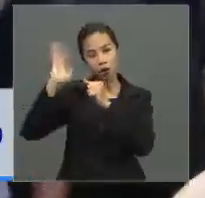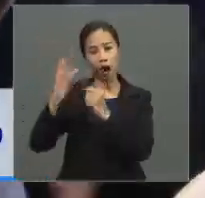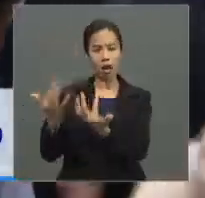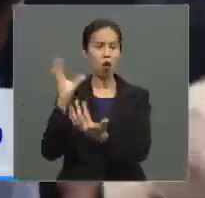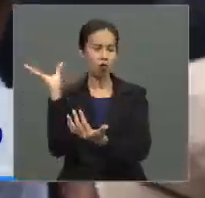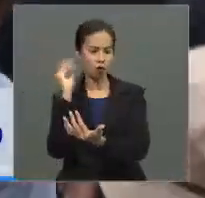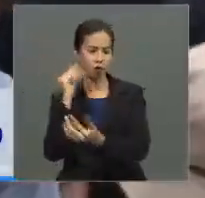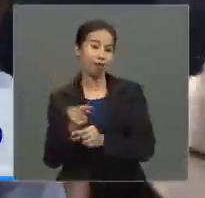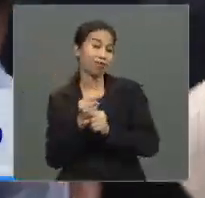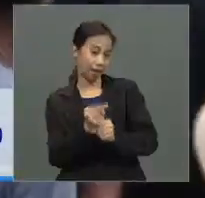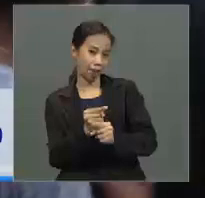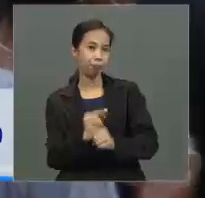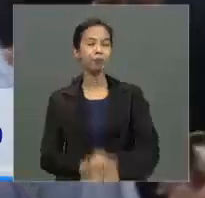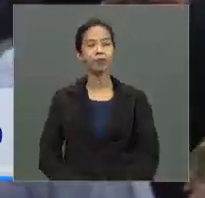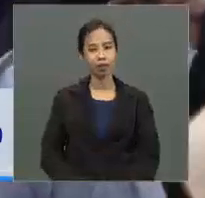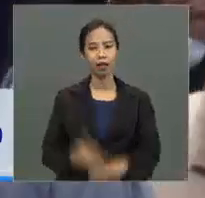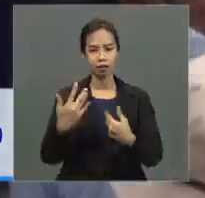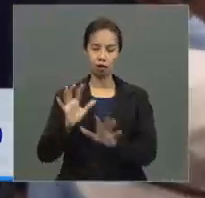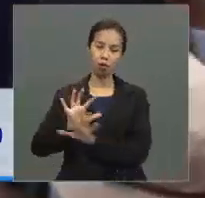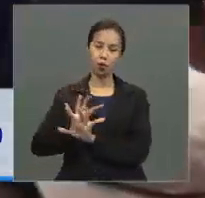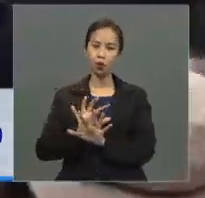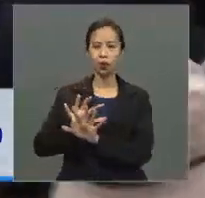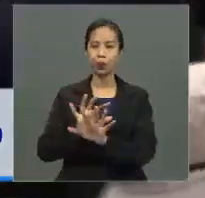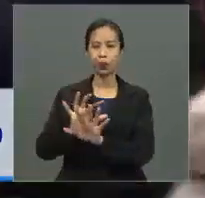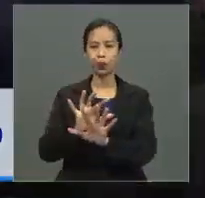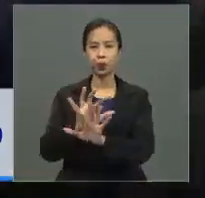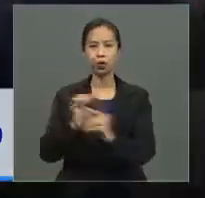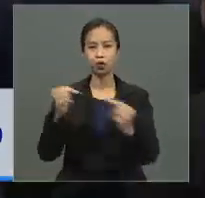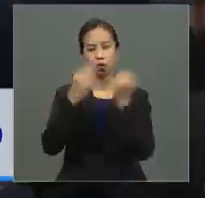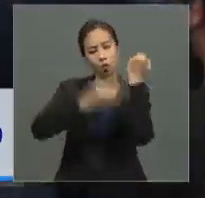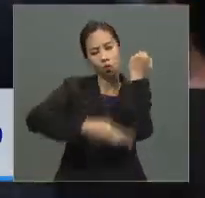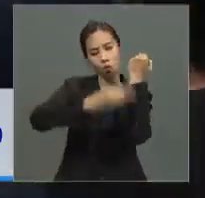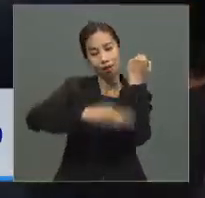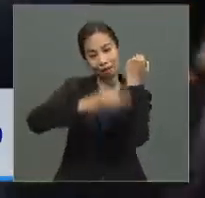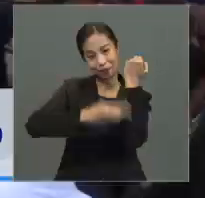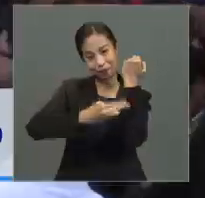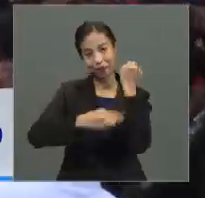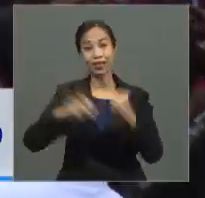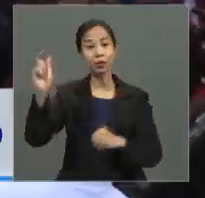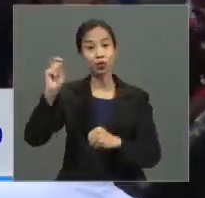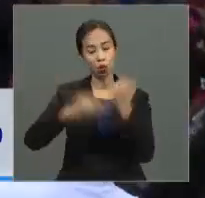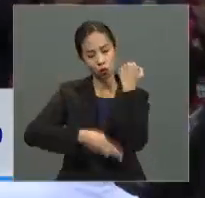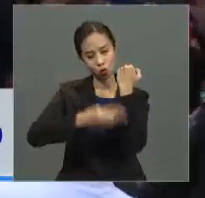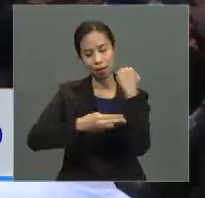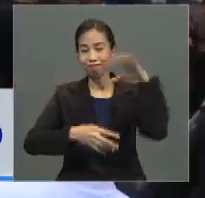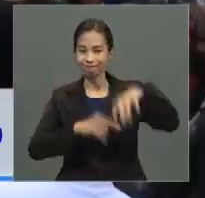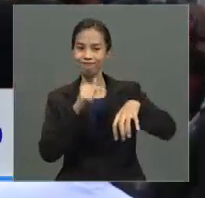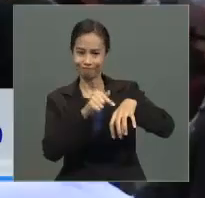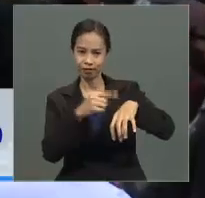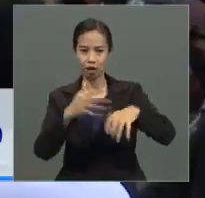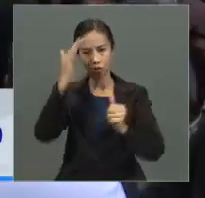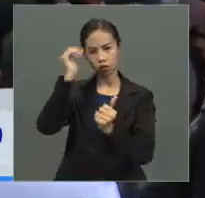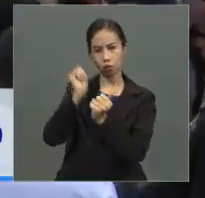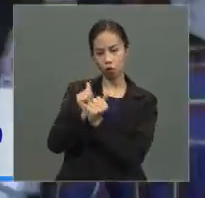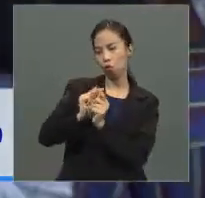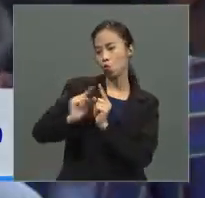นะคะระหว่างการเคลื่อนขบวนมาถึงบริเวณหน้าโรงแรมรัตนโกสินทร์เจ้าหน้าที่ตำรวจได้เข้ามาเจรจาแกน